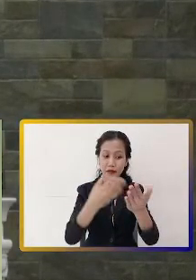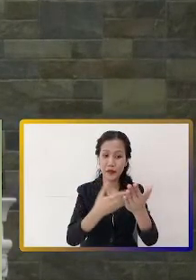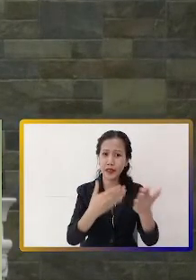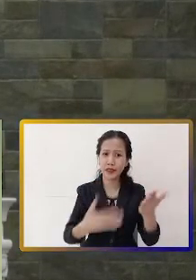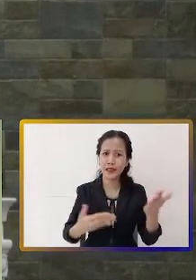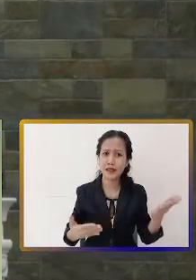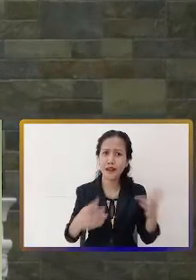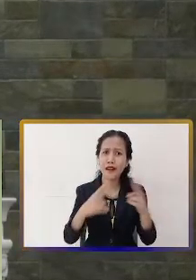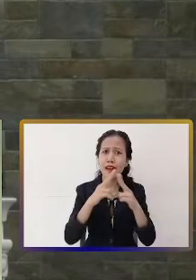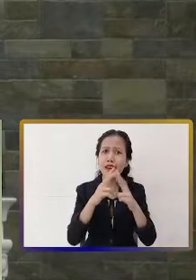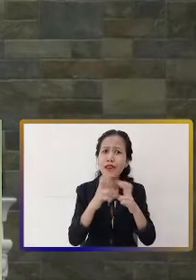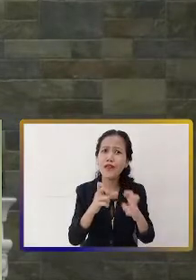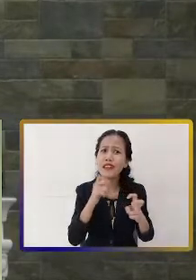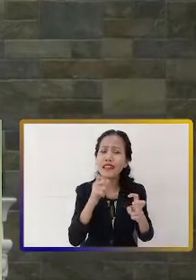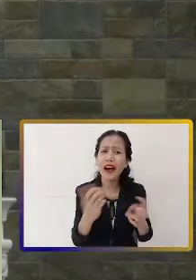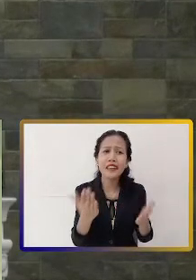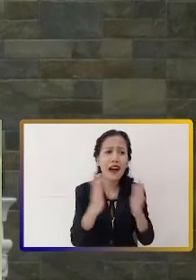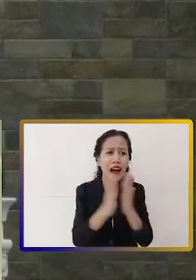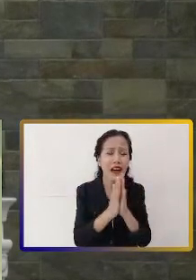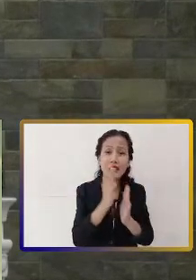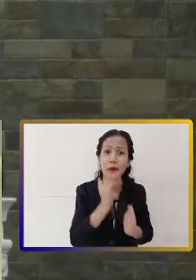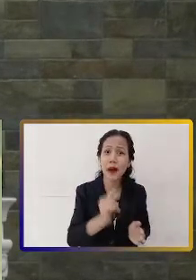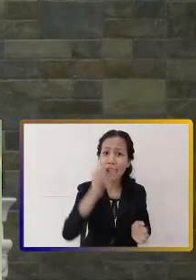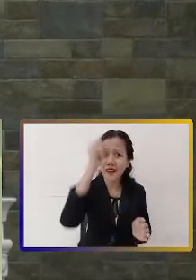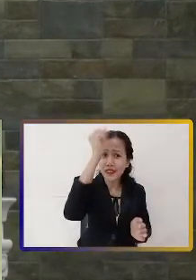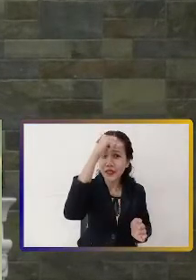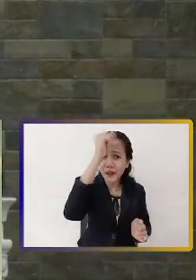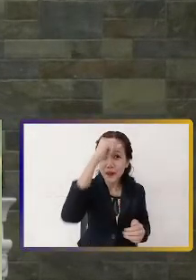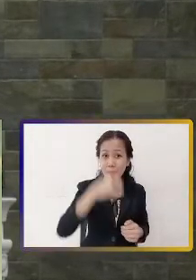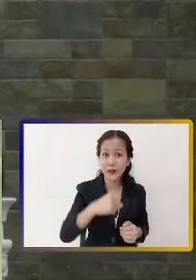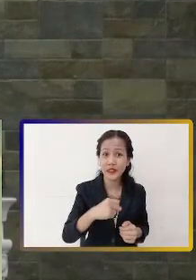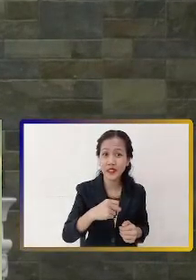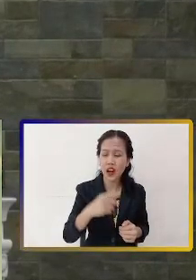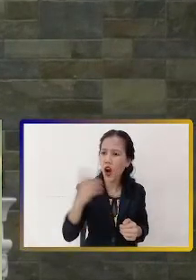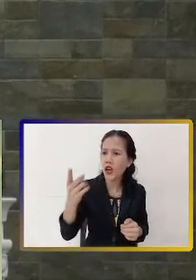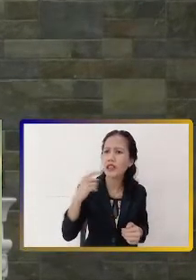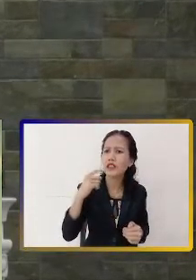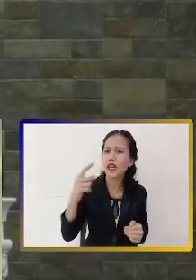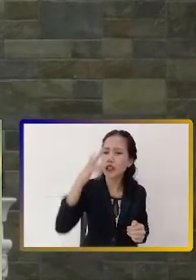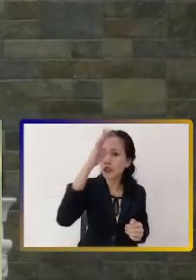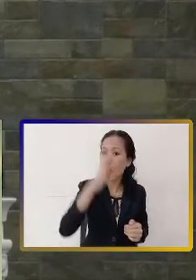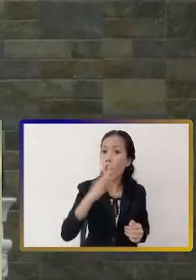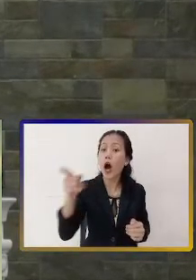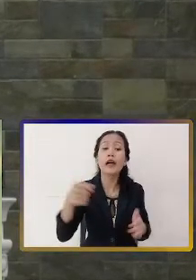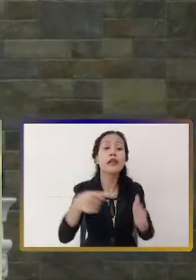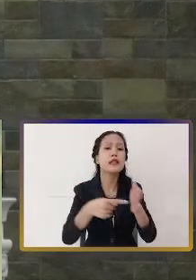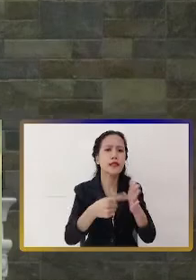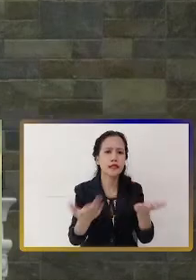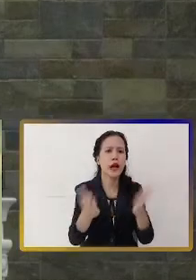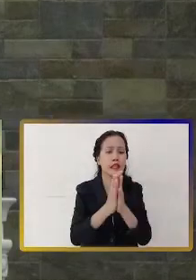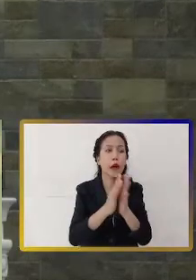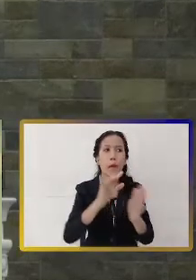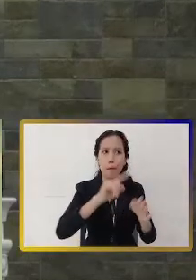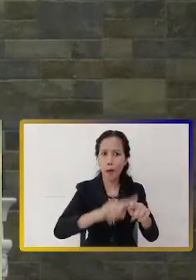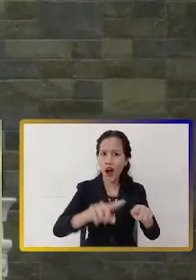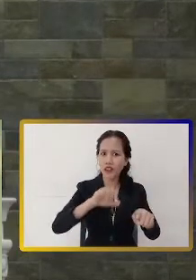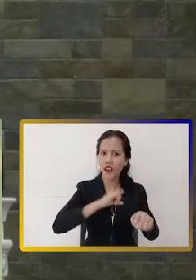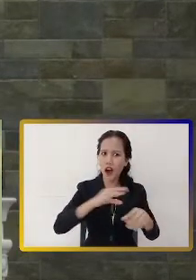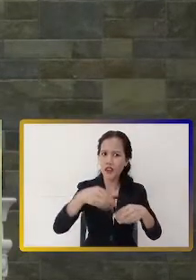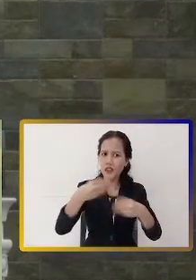okay, ito ang hiningi mo, pero bibigyan kita ng alam kong kailangan mo na hindi mo hiningi.